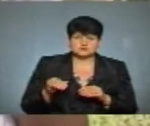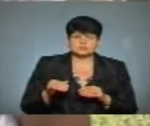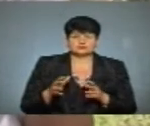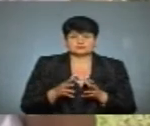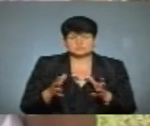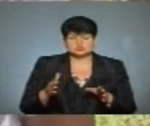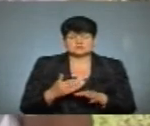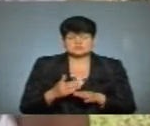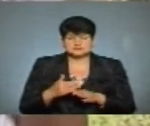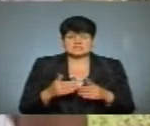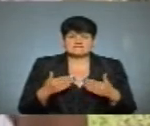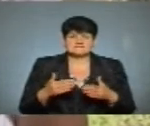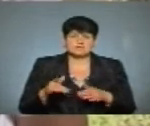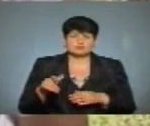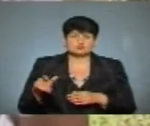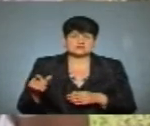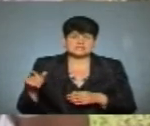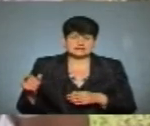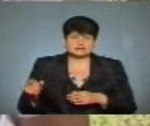левова частка випускників